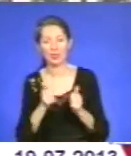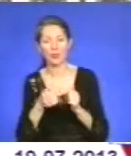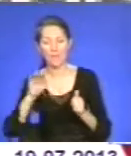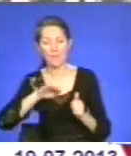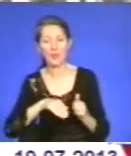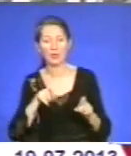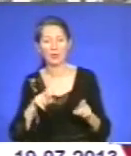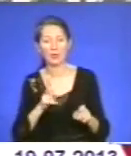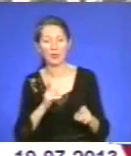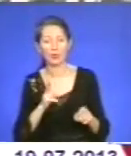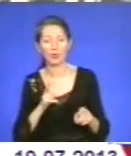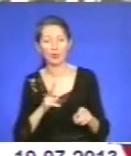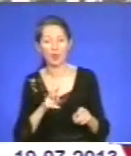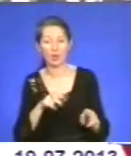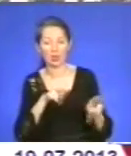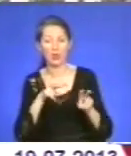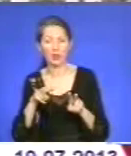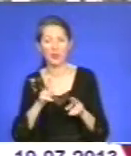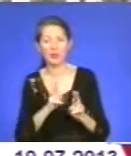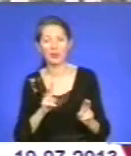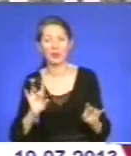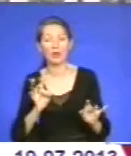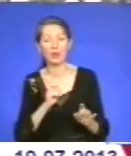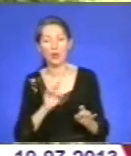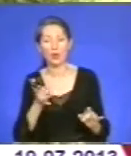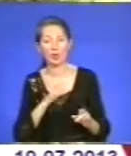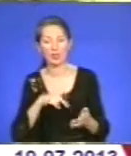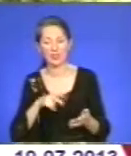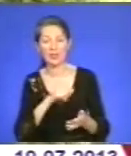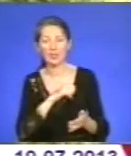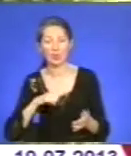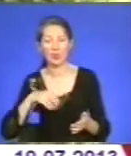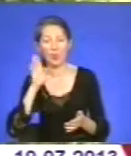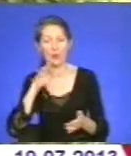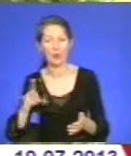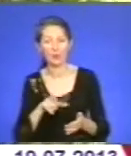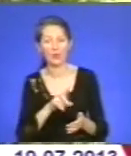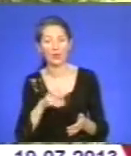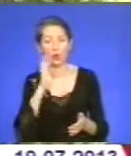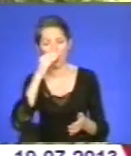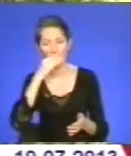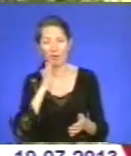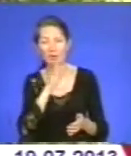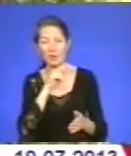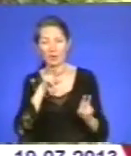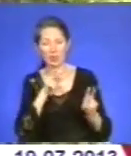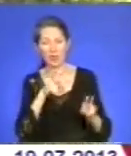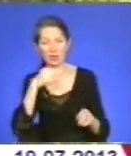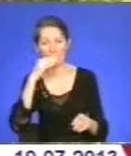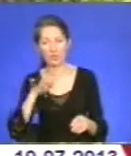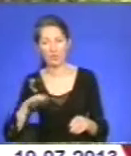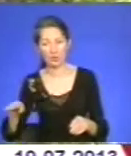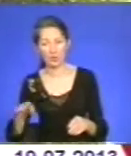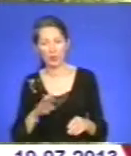щоб за ним хтось наглядав. Ну і ні в якому разі не йти самому. Щоб батьки дивилися за своїми дітьми, щоб вони